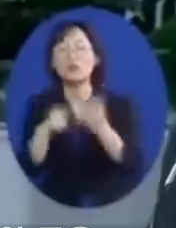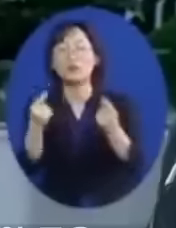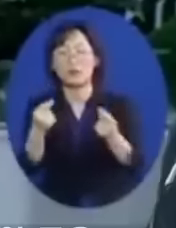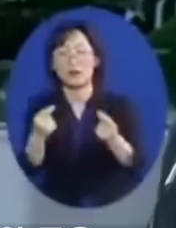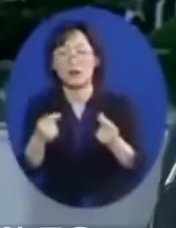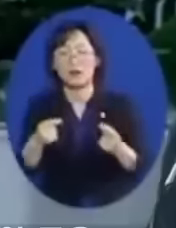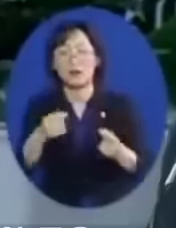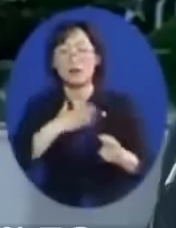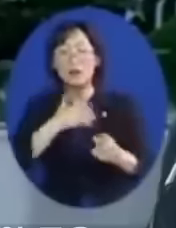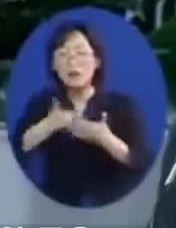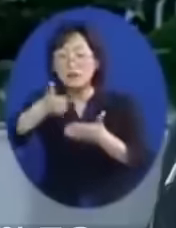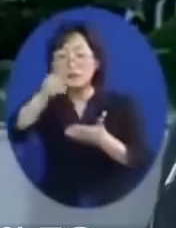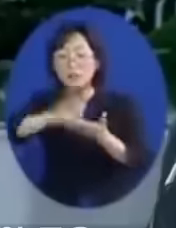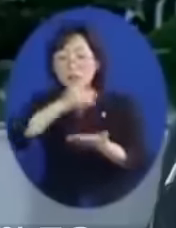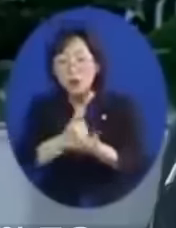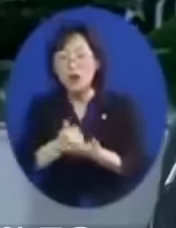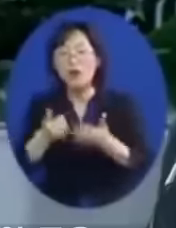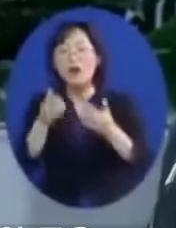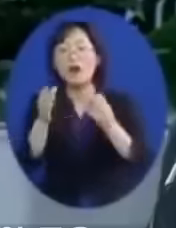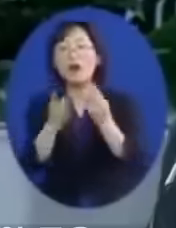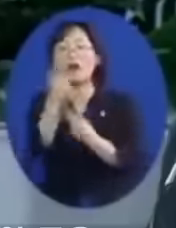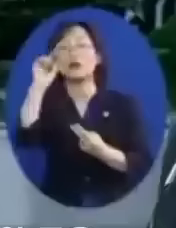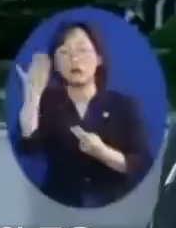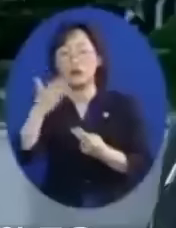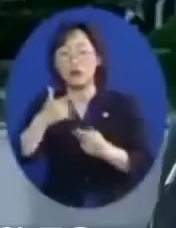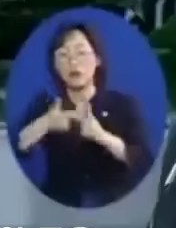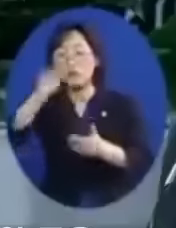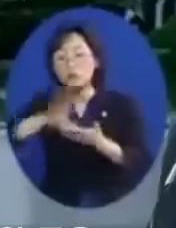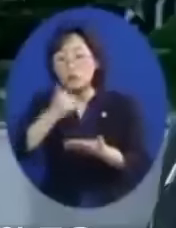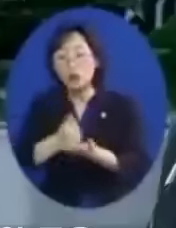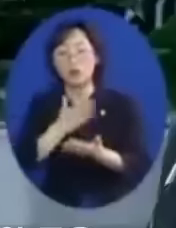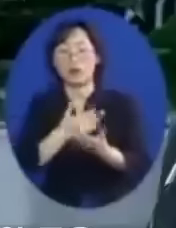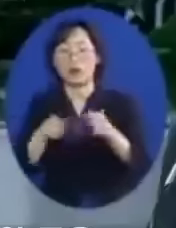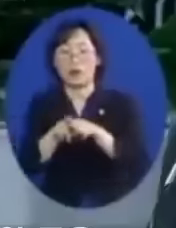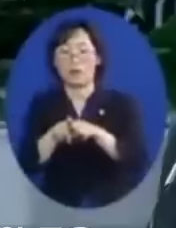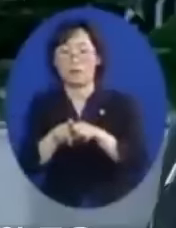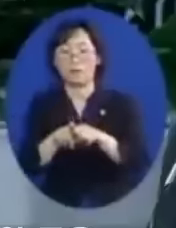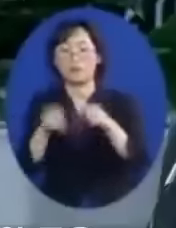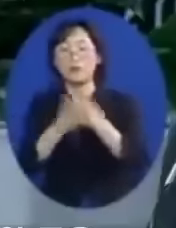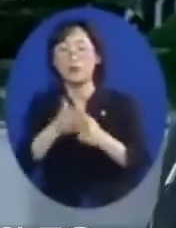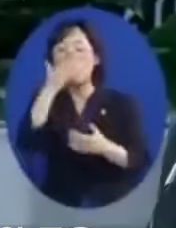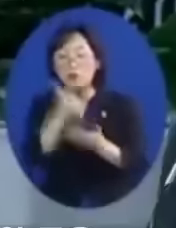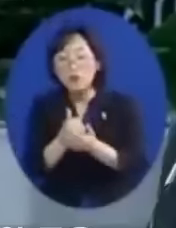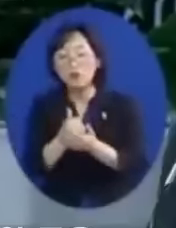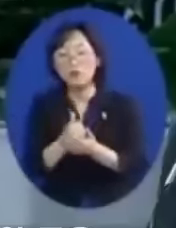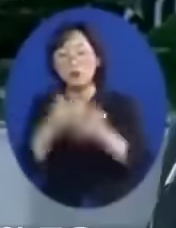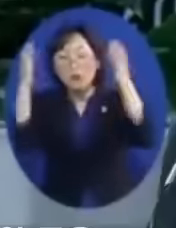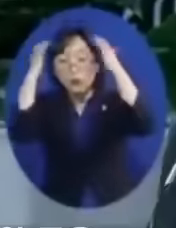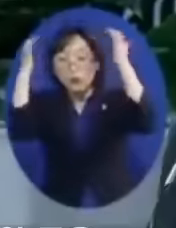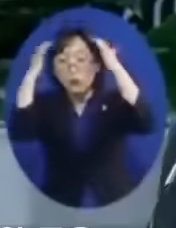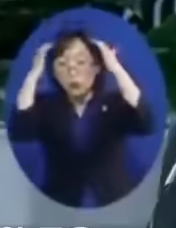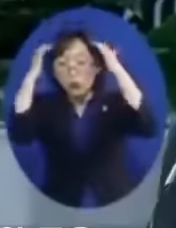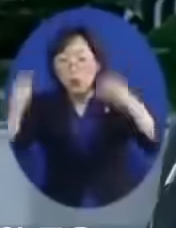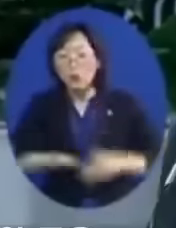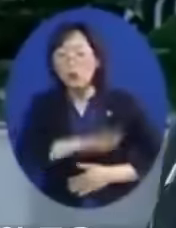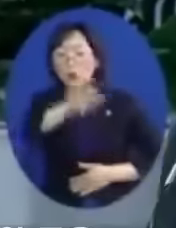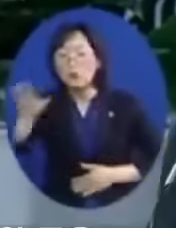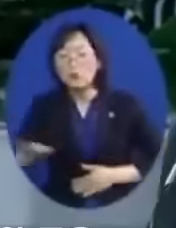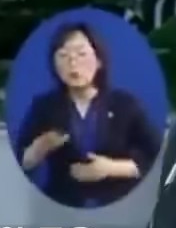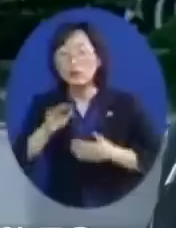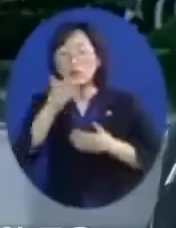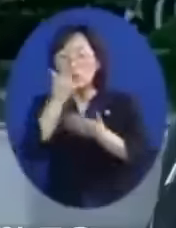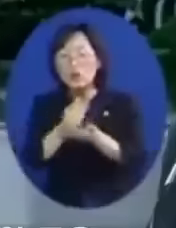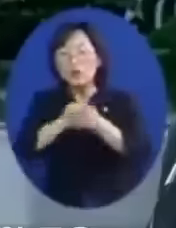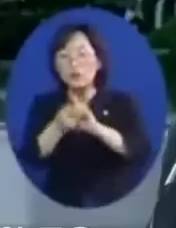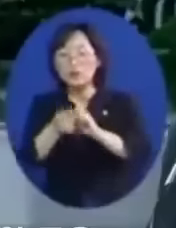내가 그리스도와 하나가 된 것입니다. 예수님은 나와 같이 되어서 죄인이 되고 고통을 받고 우리 죄를 대신하여